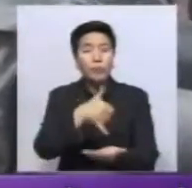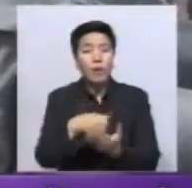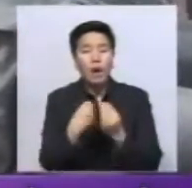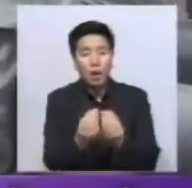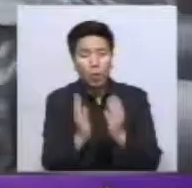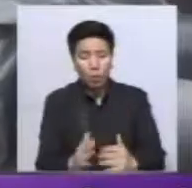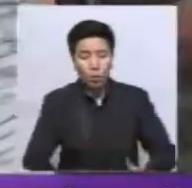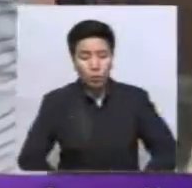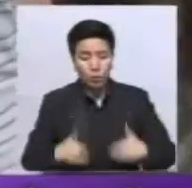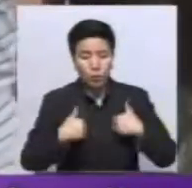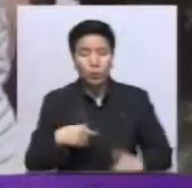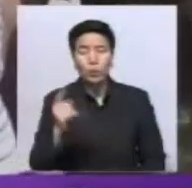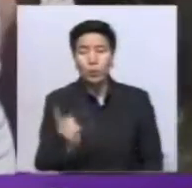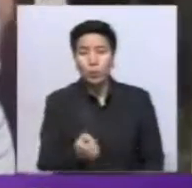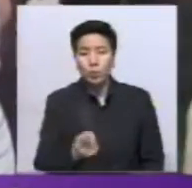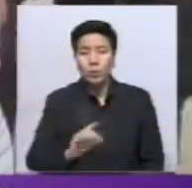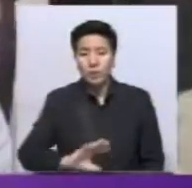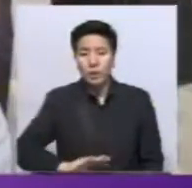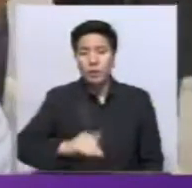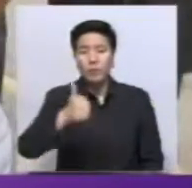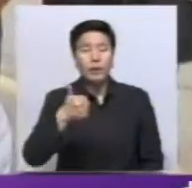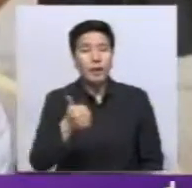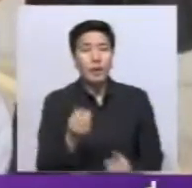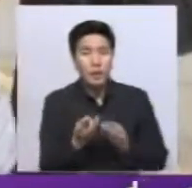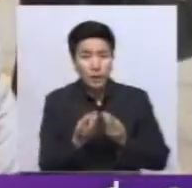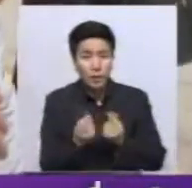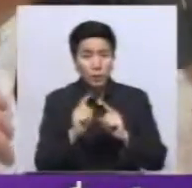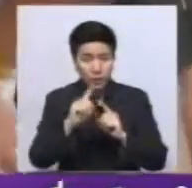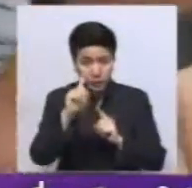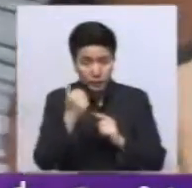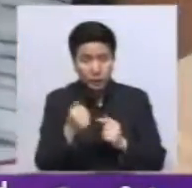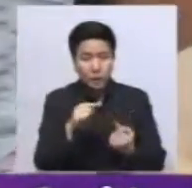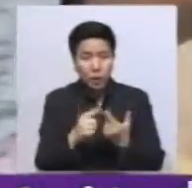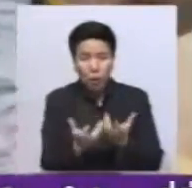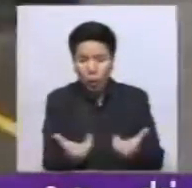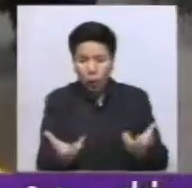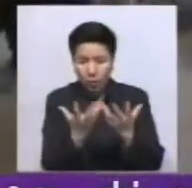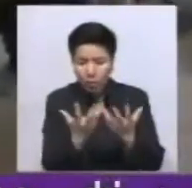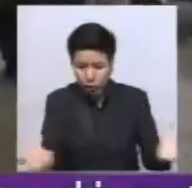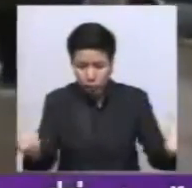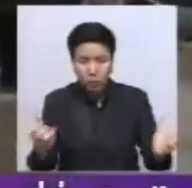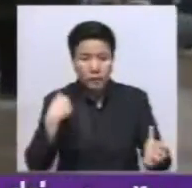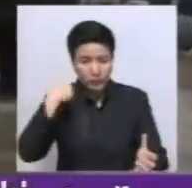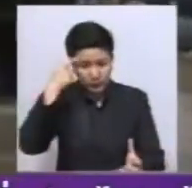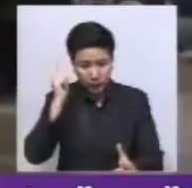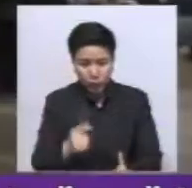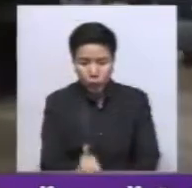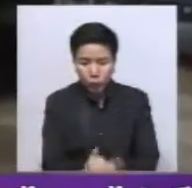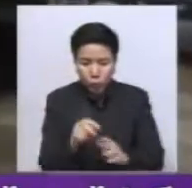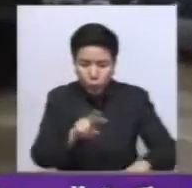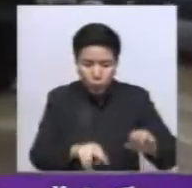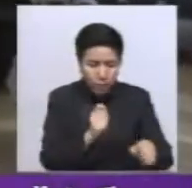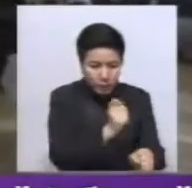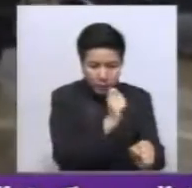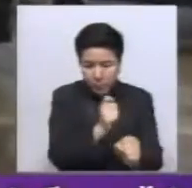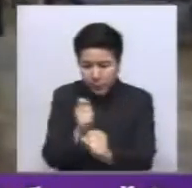าใช้ชีวิตปกติสุขให้ได้โดยเร็วที่สุดรวมถึงทรัพย์สาธารณะที่ได้รับความเสียหายต้องได้รับการดูแลให้เ